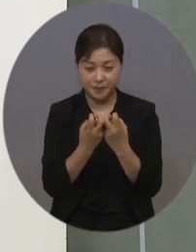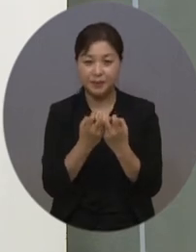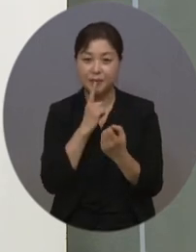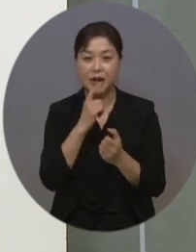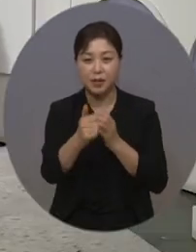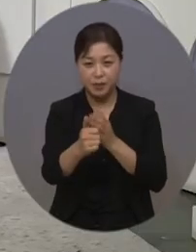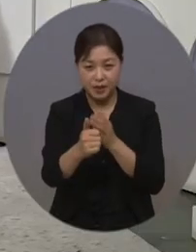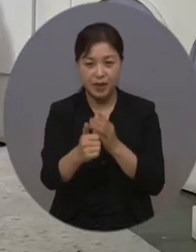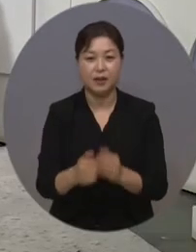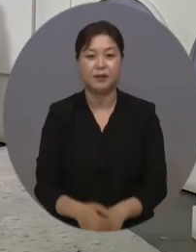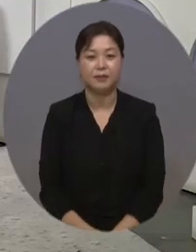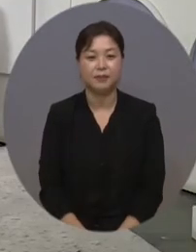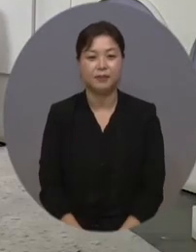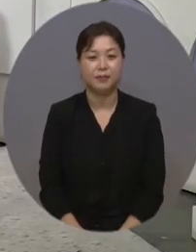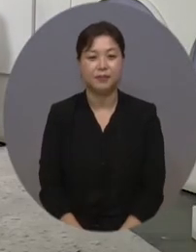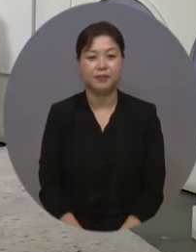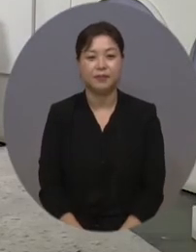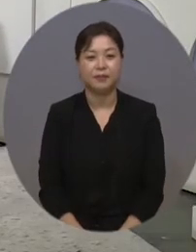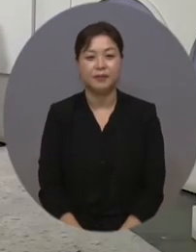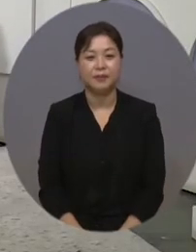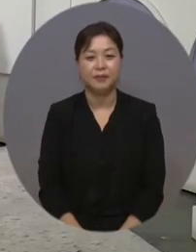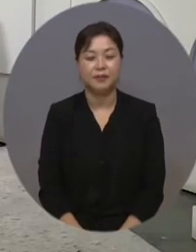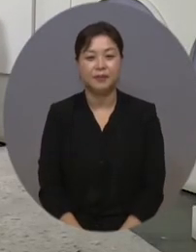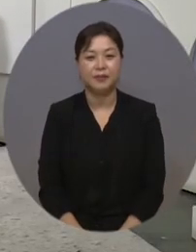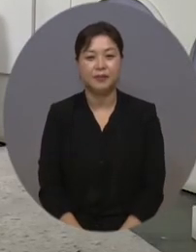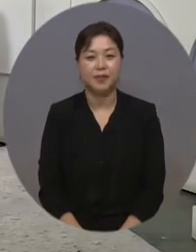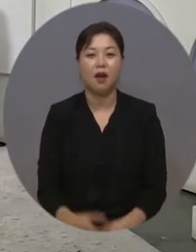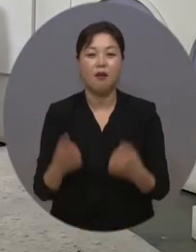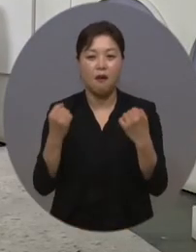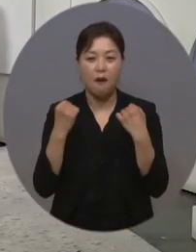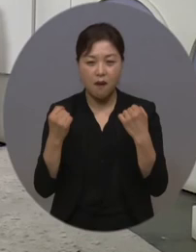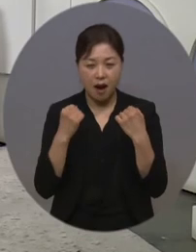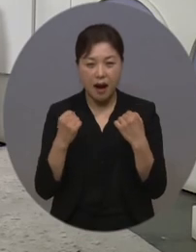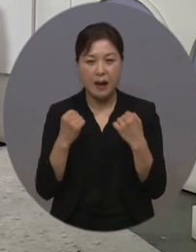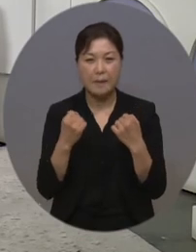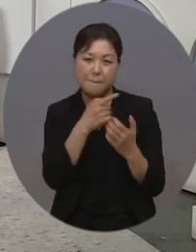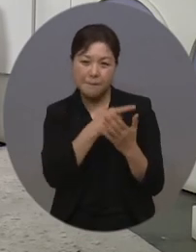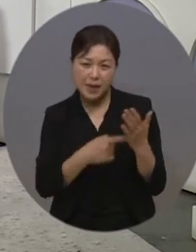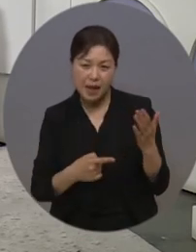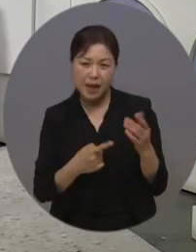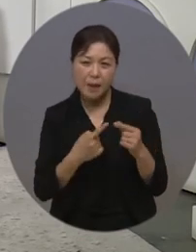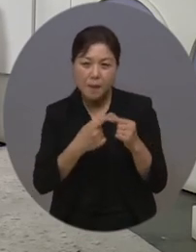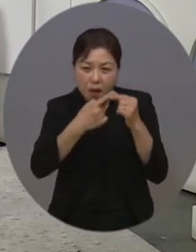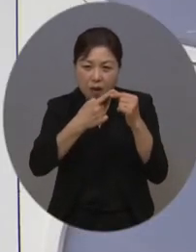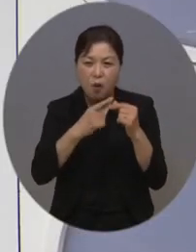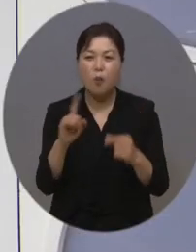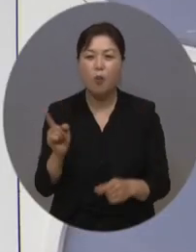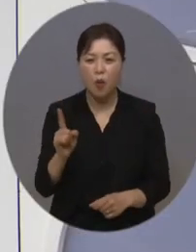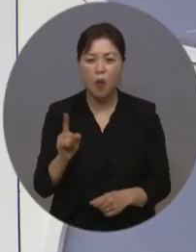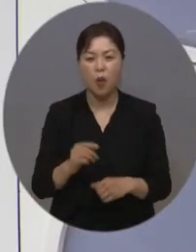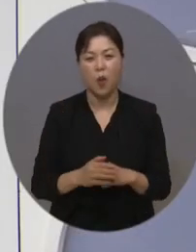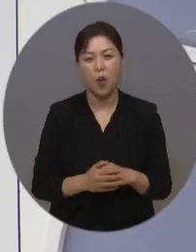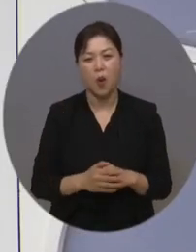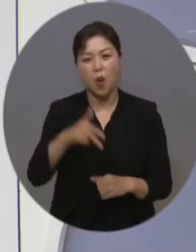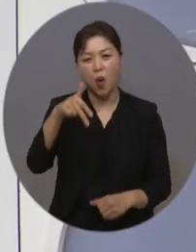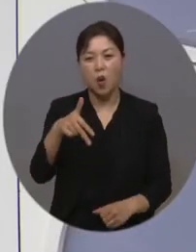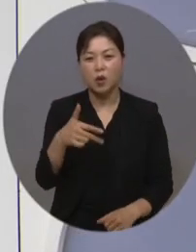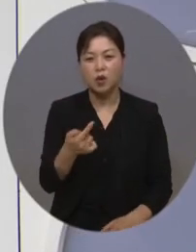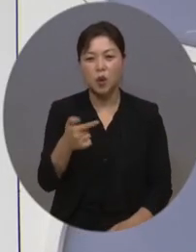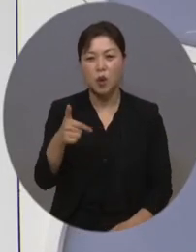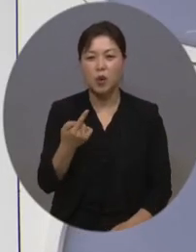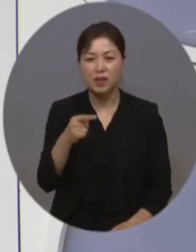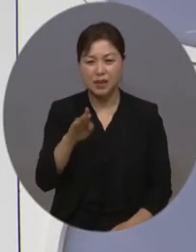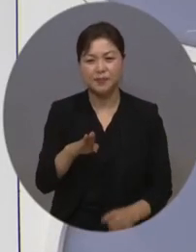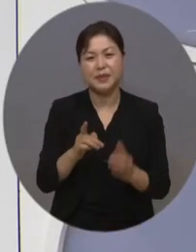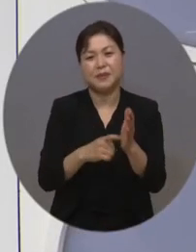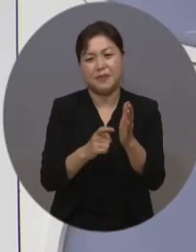주시죠. 그래요. 우리가 정말 가장 건강을 해치는 것이 조급지입니다. 너무